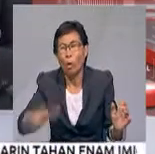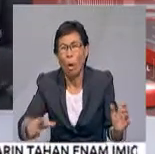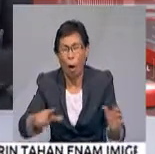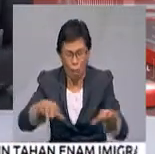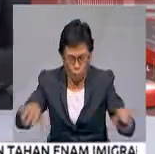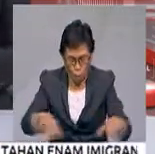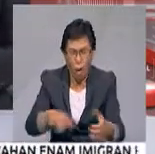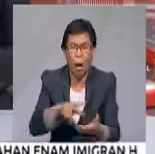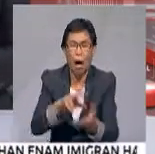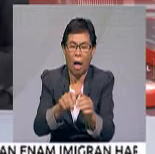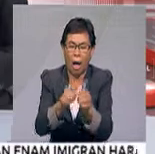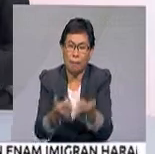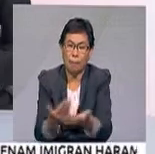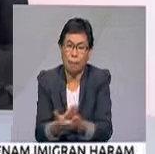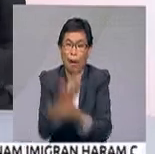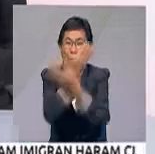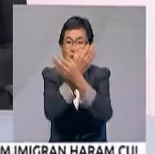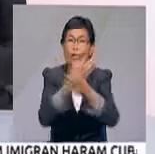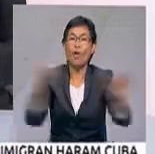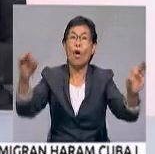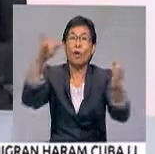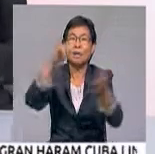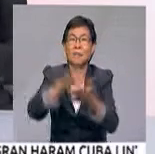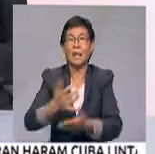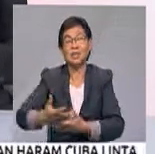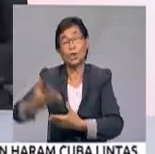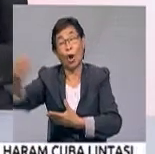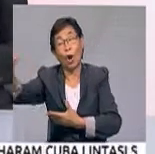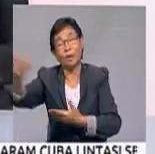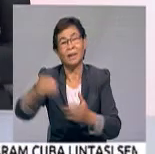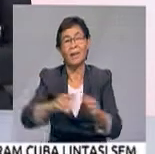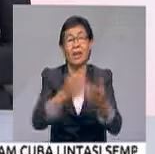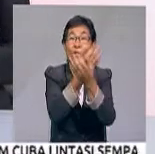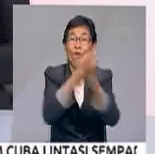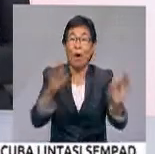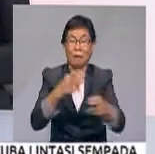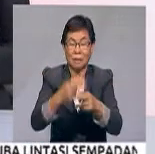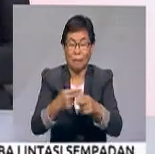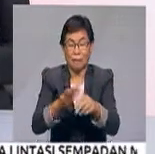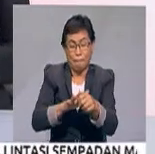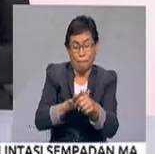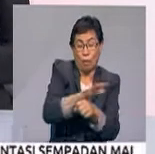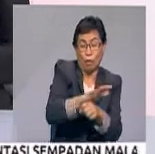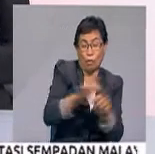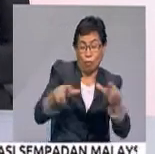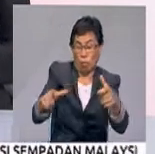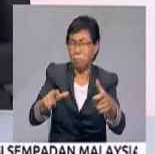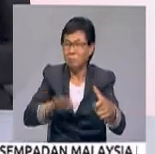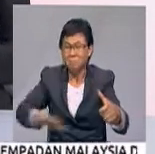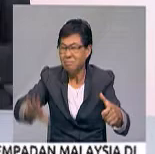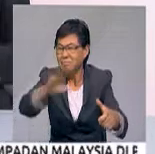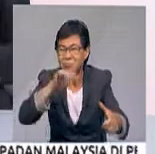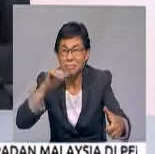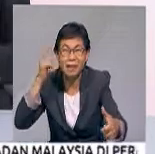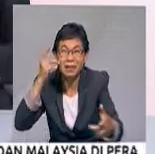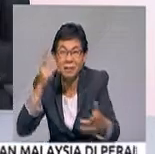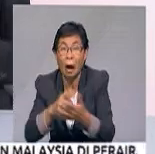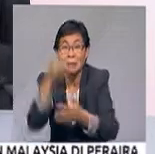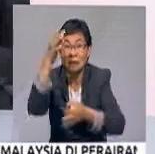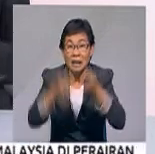baharu. Ya, Freedom That's Gone. Jika disebut nama penuh kumpulan ini, mungkin ramai yang tidak mengenalinya. Tetapi